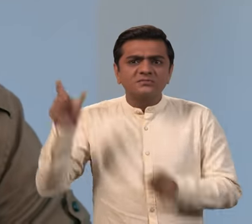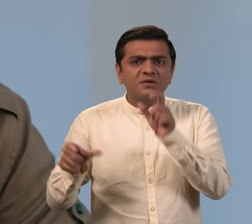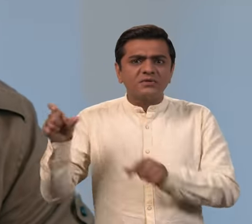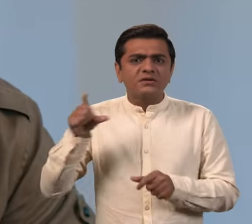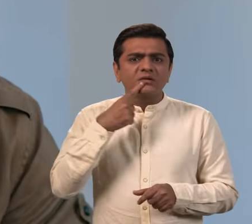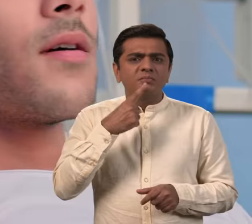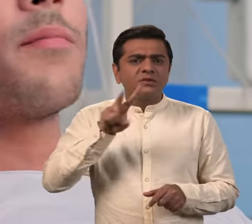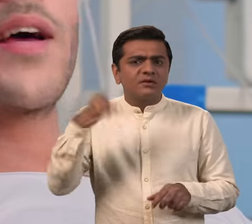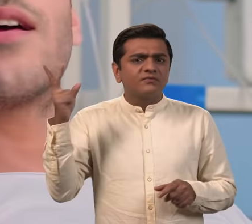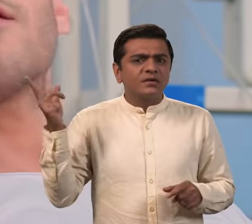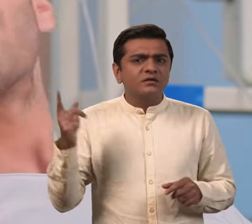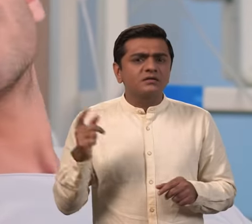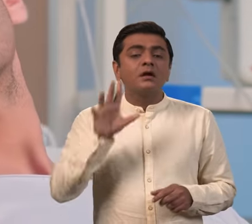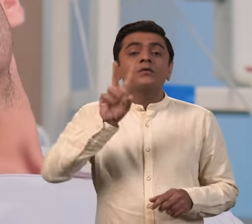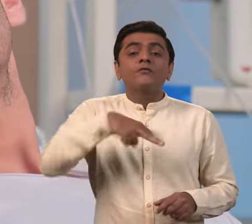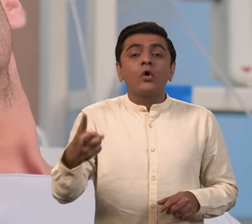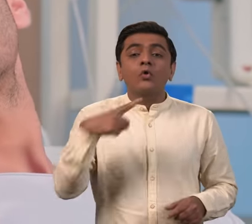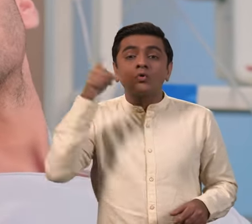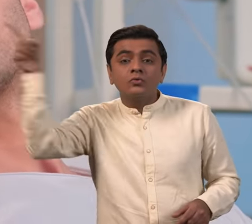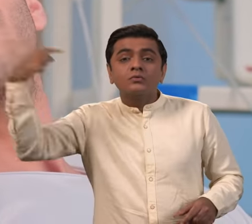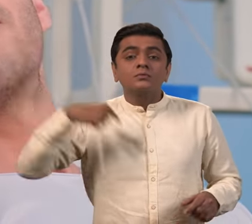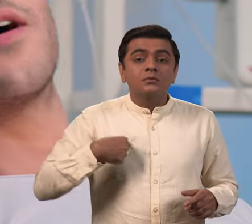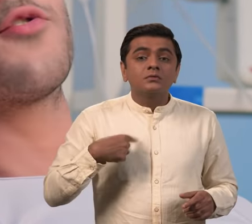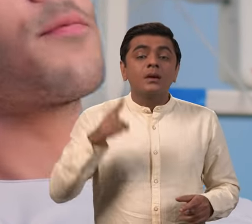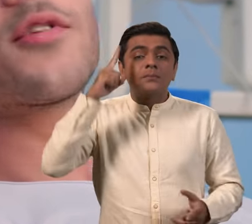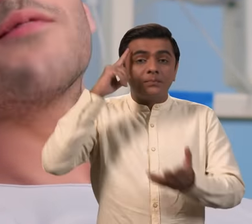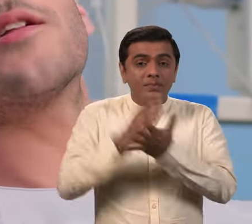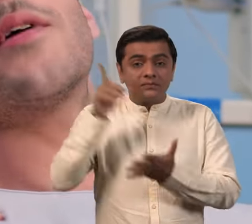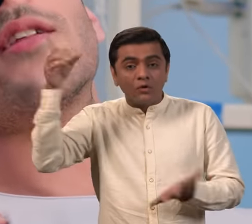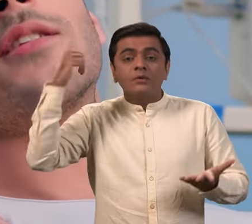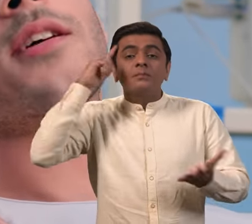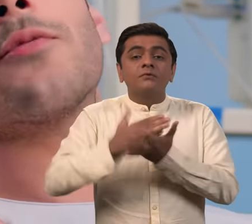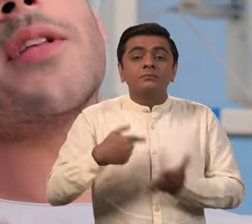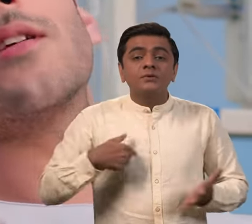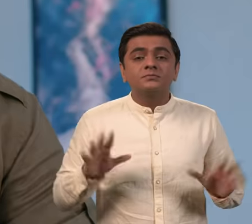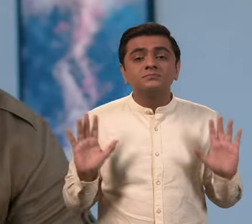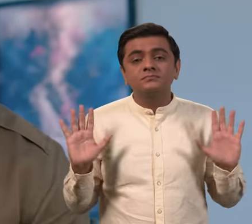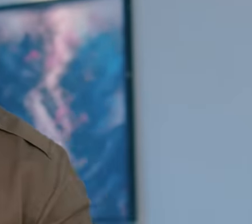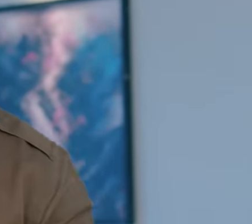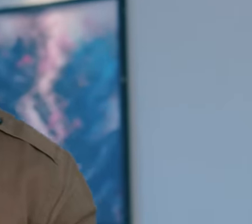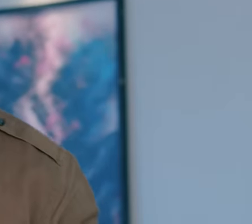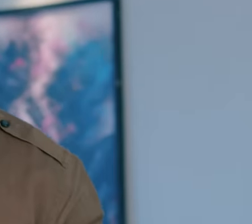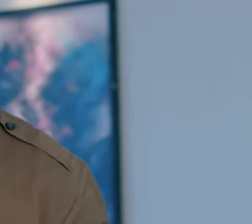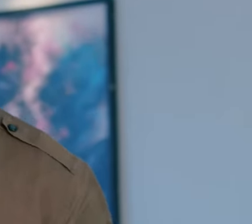लेकिन कॉलेज के लोग तो कुछ और बोल रहे हैं। भाई गिरे हुए हैं या मैं, या तो आप उनकी बात मान लीजिए या तो मेरी।